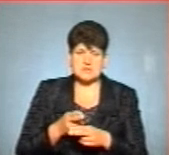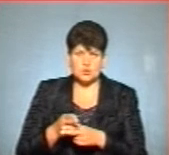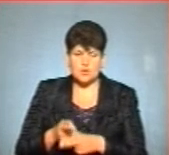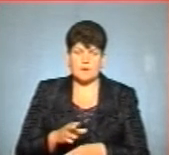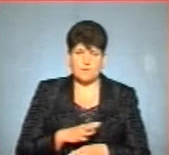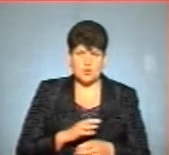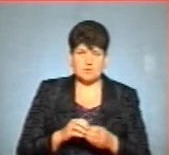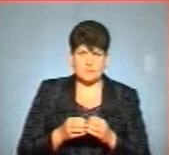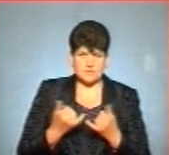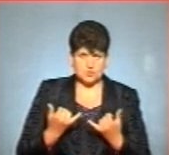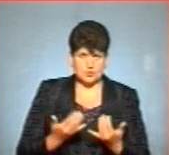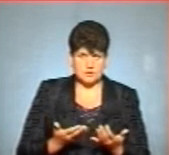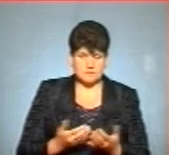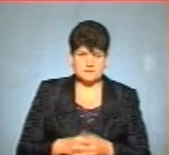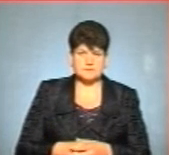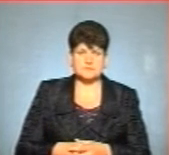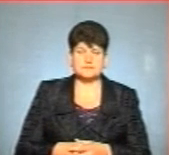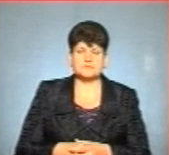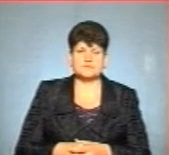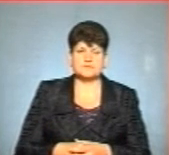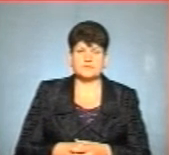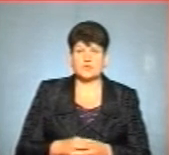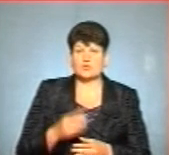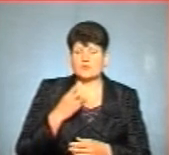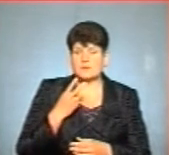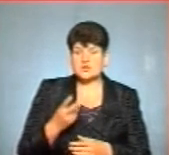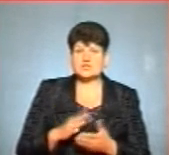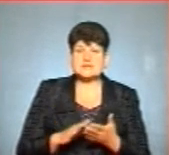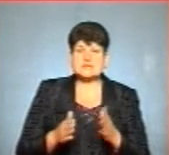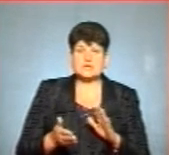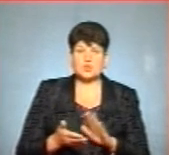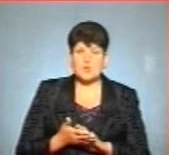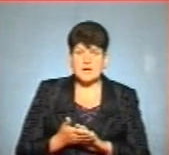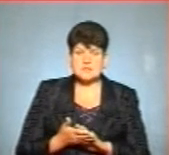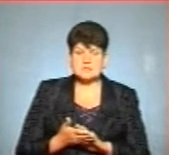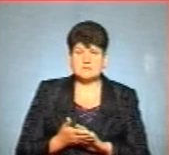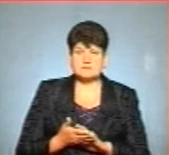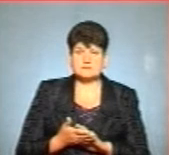проблеми сьогодні, пане Олег? Ну, бачите, ситуація стала